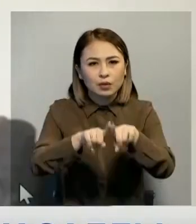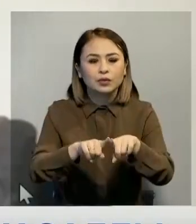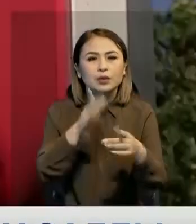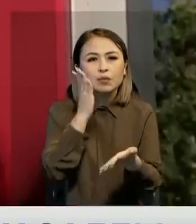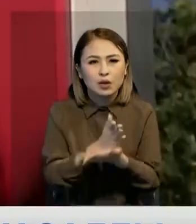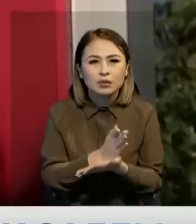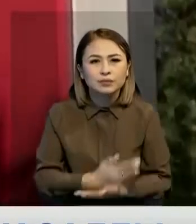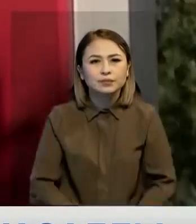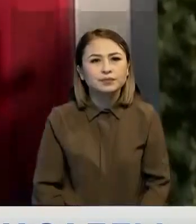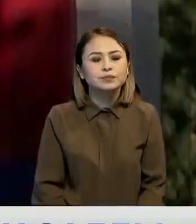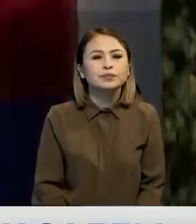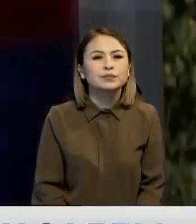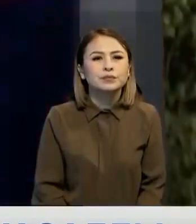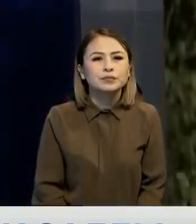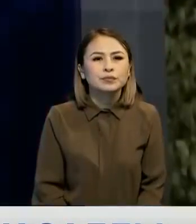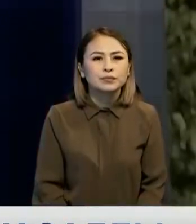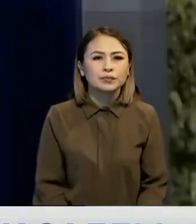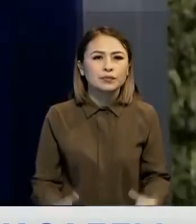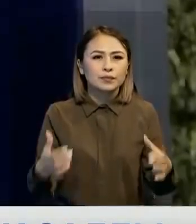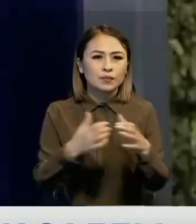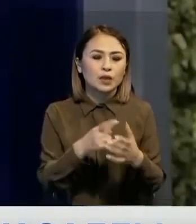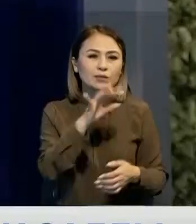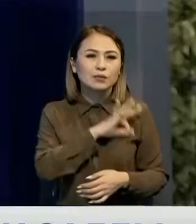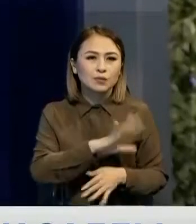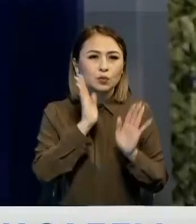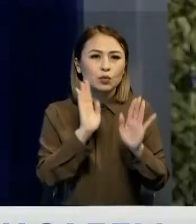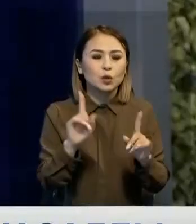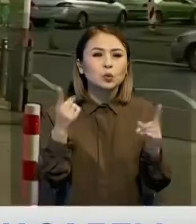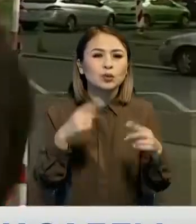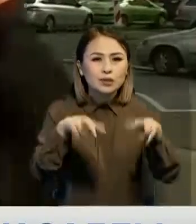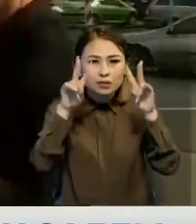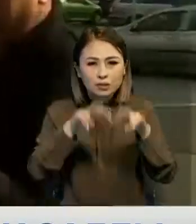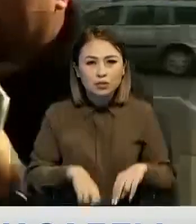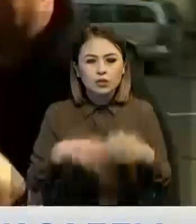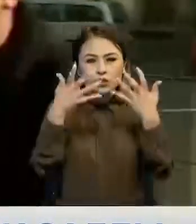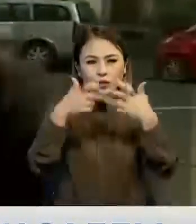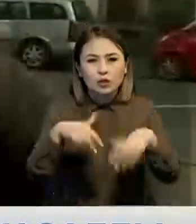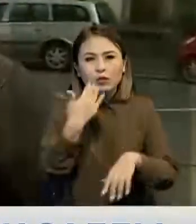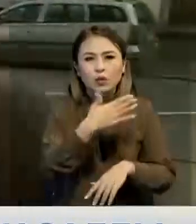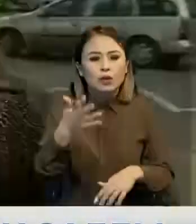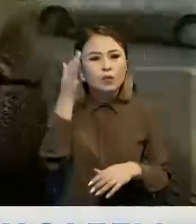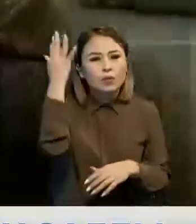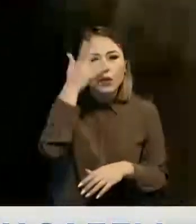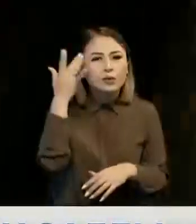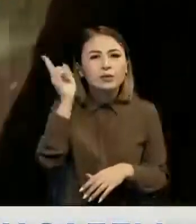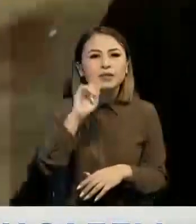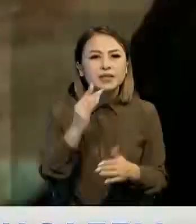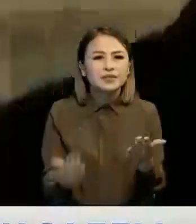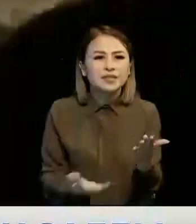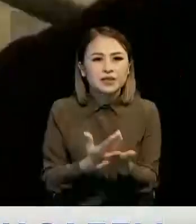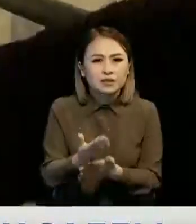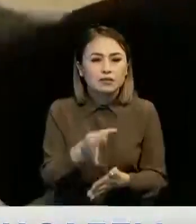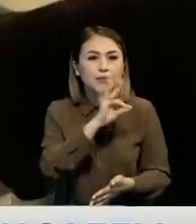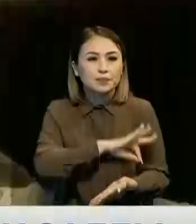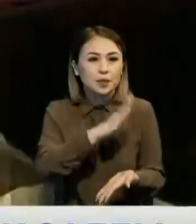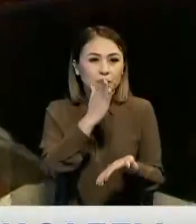бар. Бұл экономикалық жағынан да тиімді болмақ. Зерттеушілердің есебінше осы мақсатқа салынған инвестициялар өзін